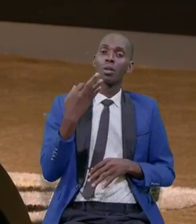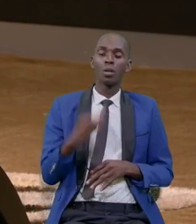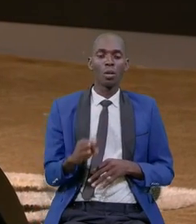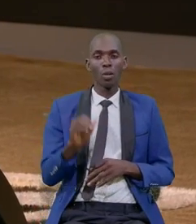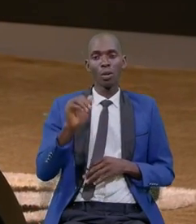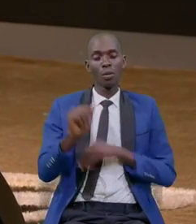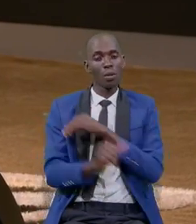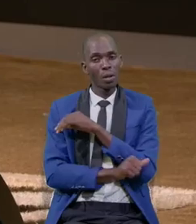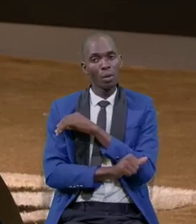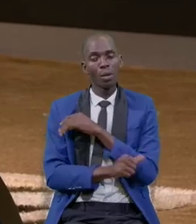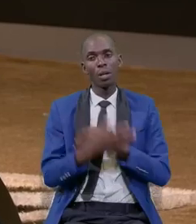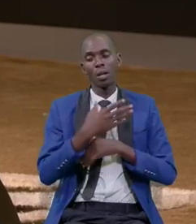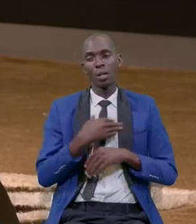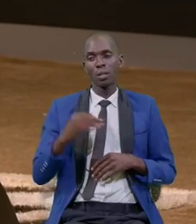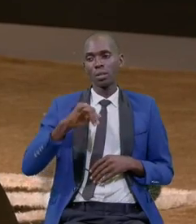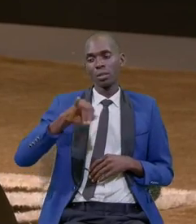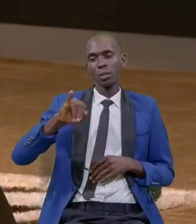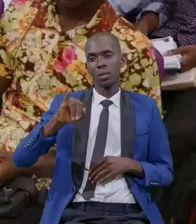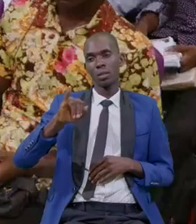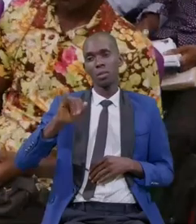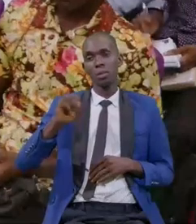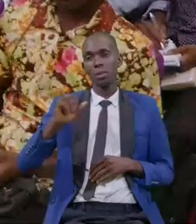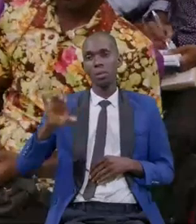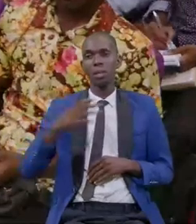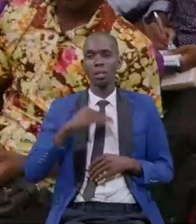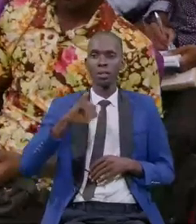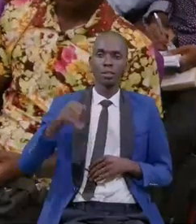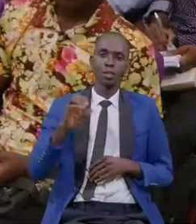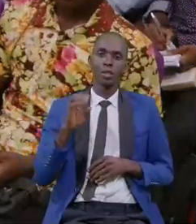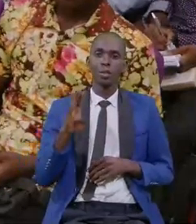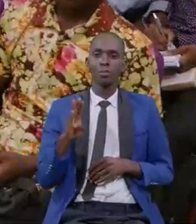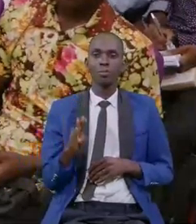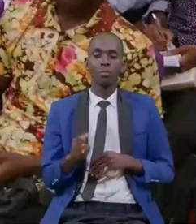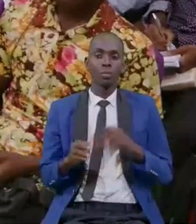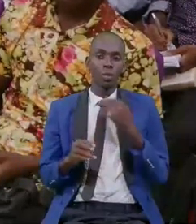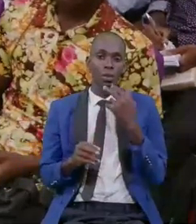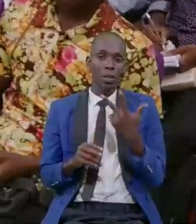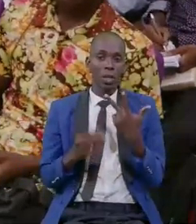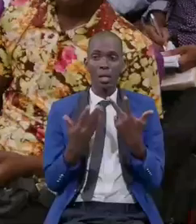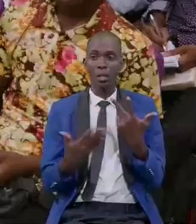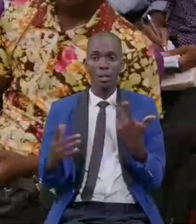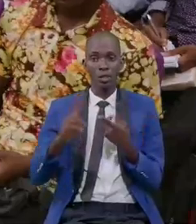Dieu d'Abraham, d'Isaac et de Jacob. Nous allons voir trois points ici. Trois sessions ici. Un,